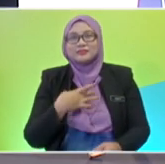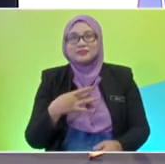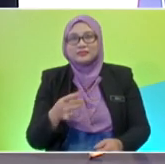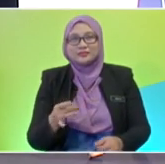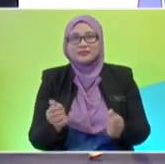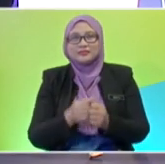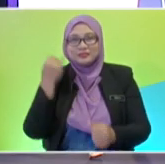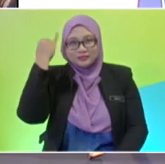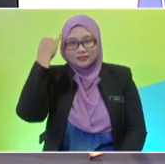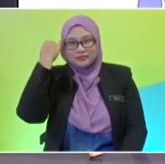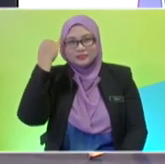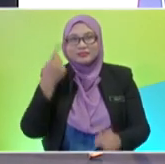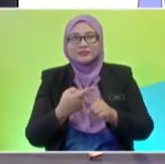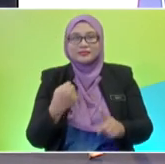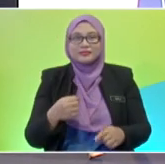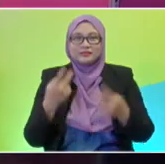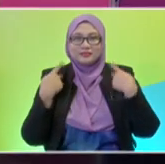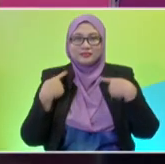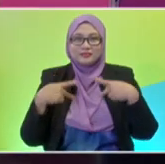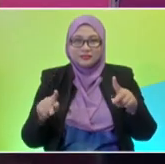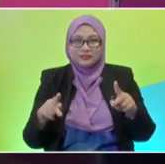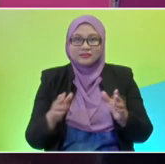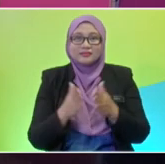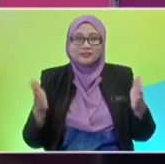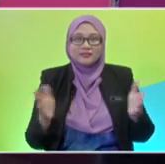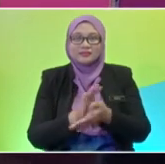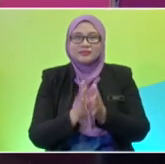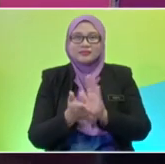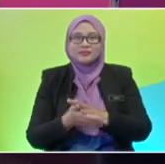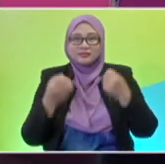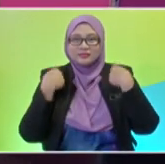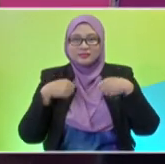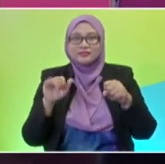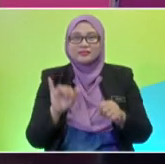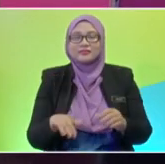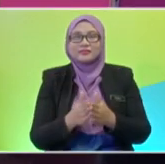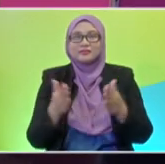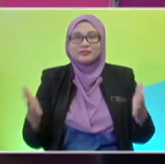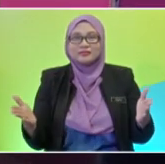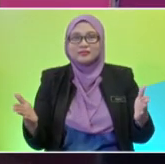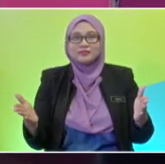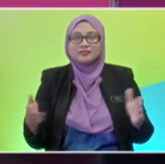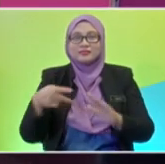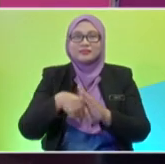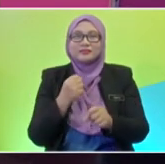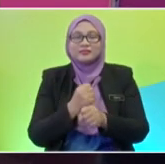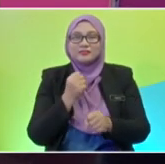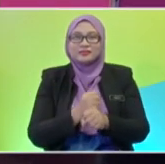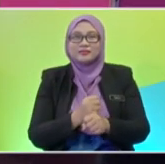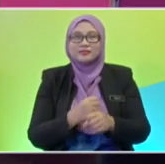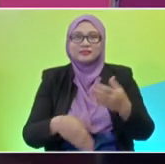berkembang jadi sebuah cerita yang besar yang besar daripada sebuah kedai berkembang jadi swasta dekat besar kaki tangan bertambah